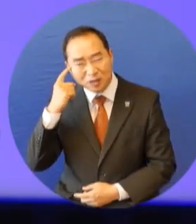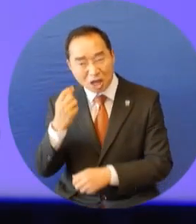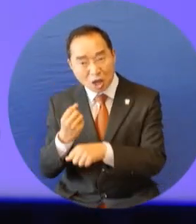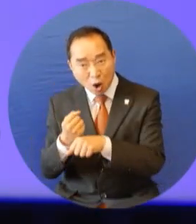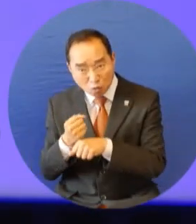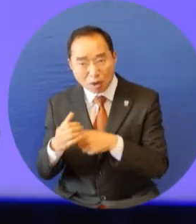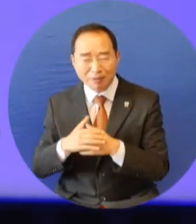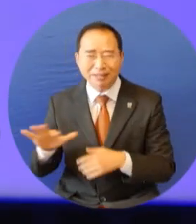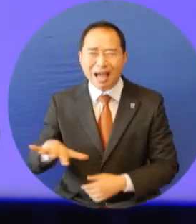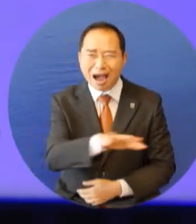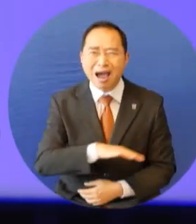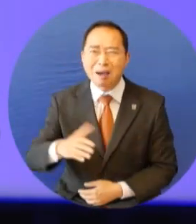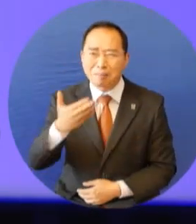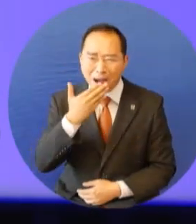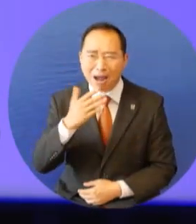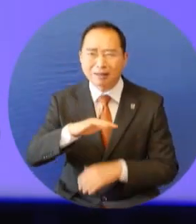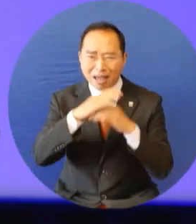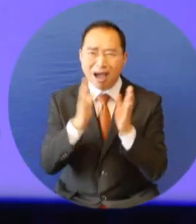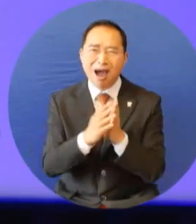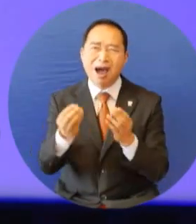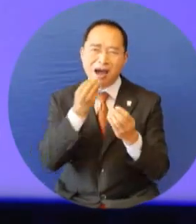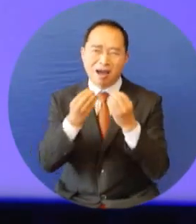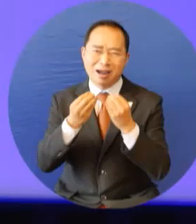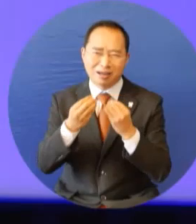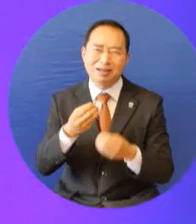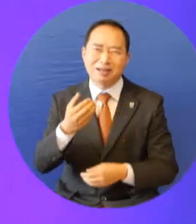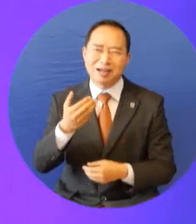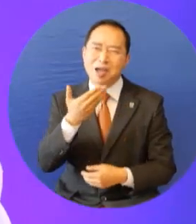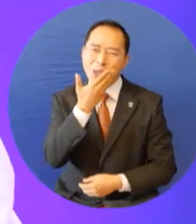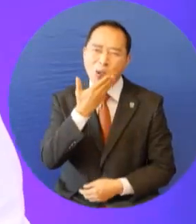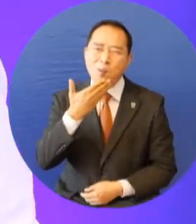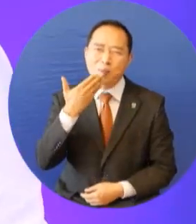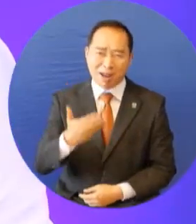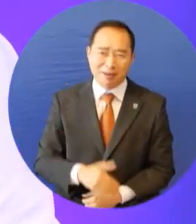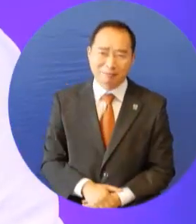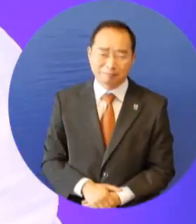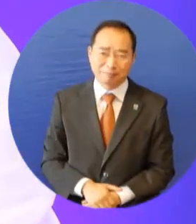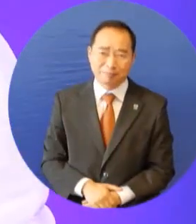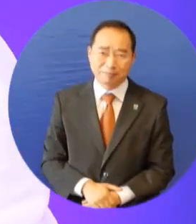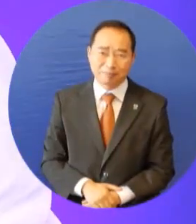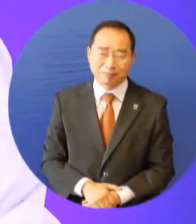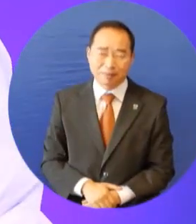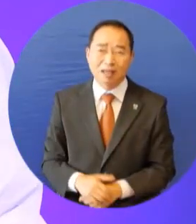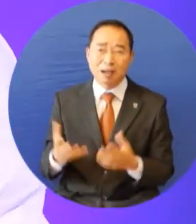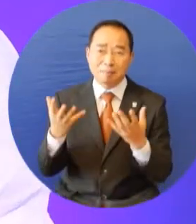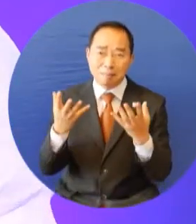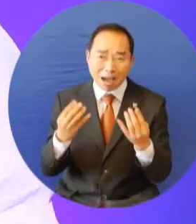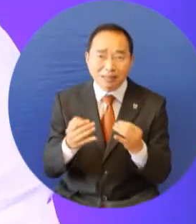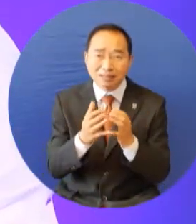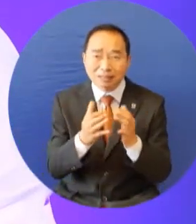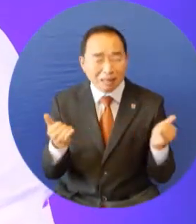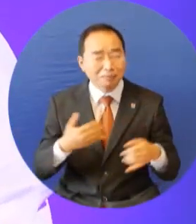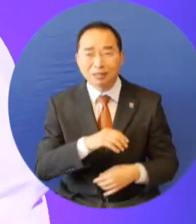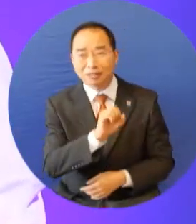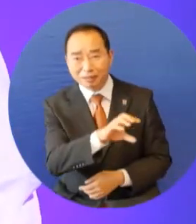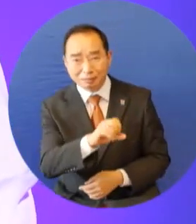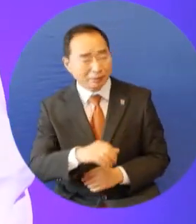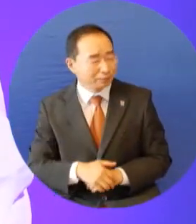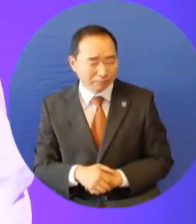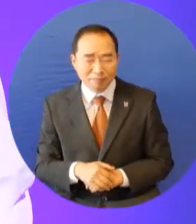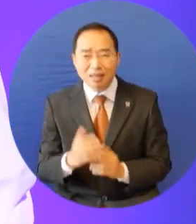생각하고 연구를 하면은 먹지 못하는 게 아무것도 없다는. 그래서 난보다 많은 사람들과 내가 만드는